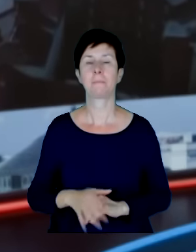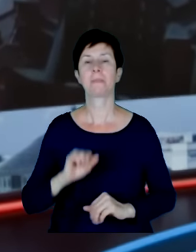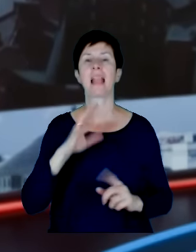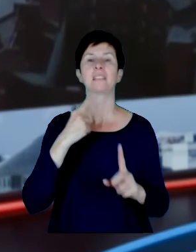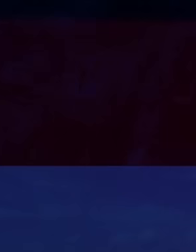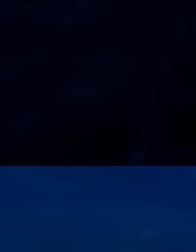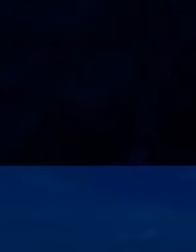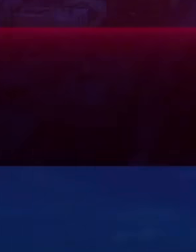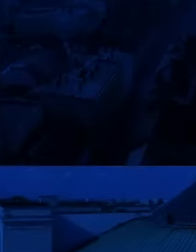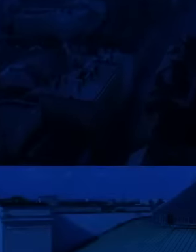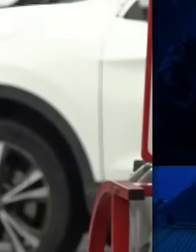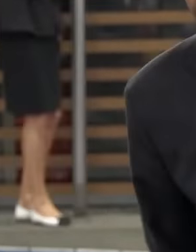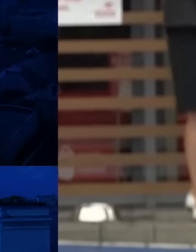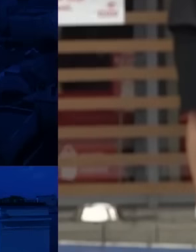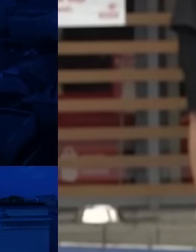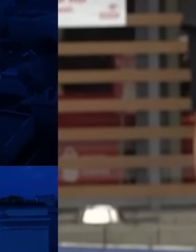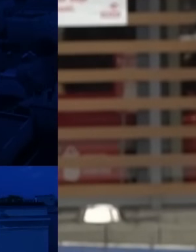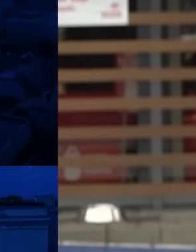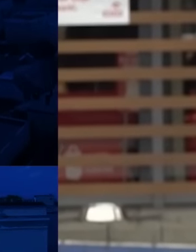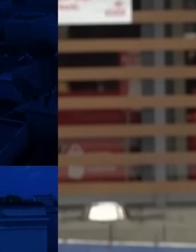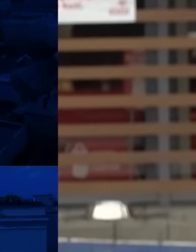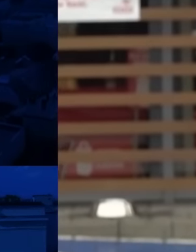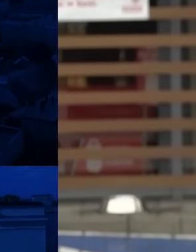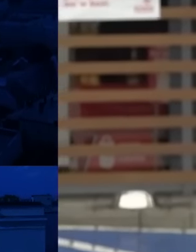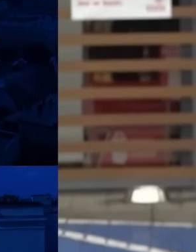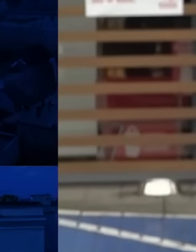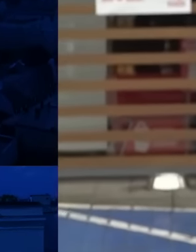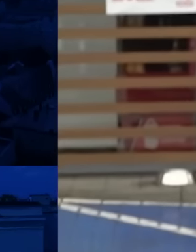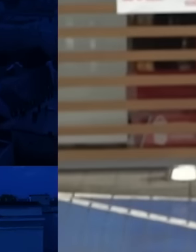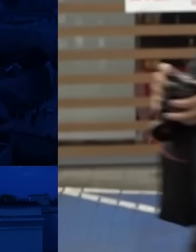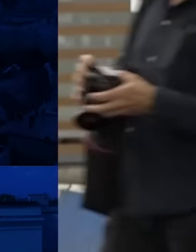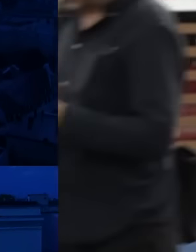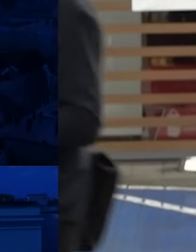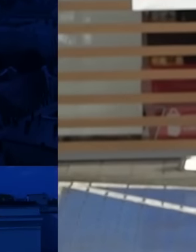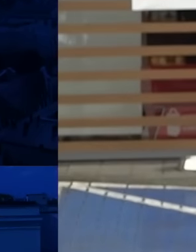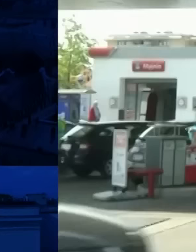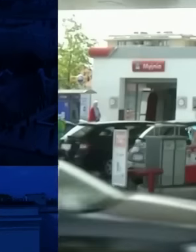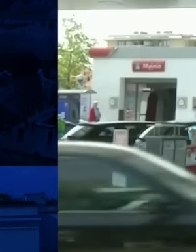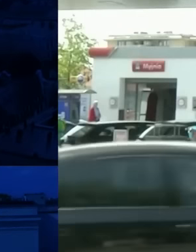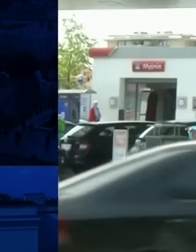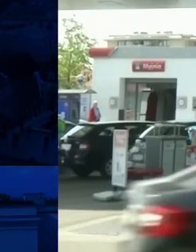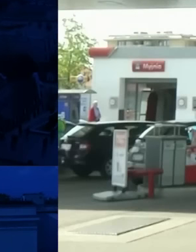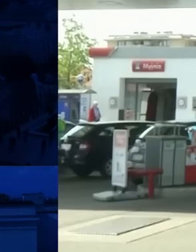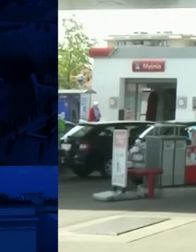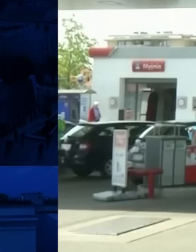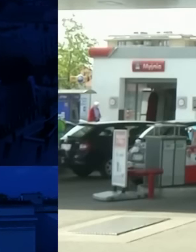Raa jed Daniel OB odpowiada na atak Donalda Tuska premier zarzuci byłemu szefowi Orlenu kontak ZEM